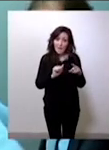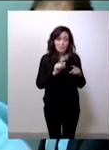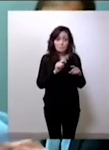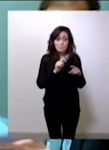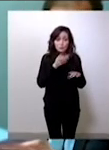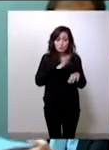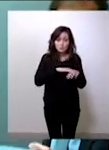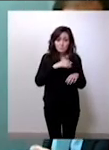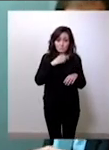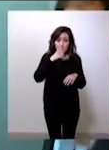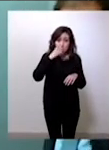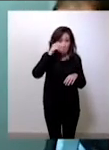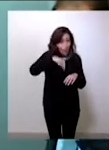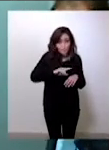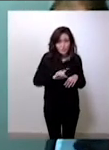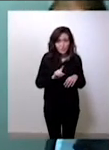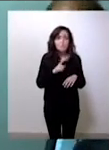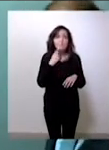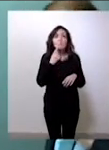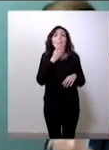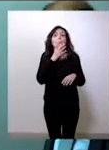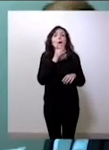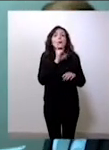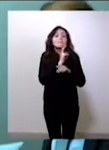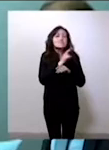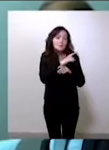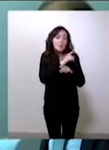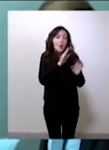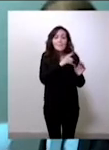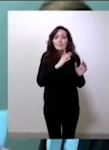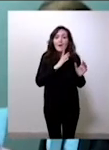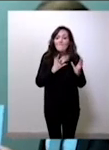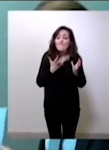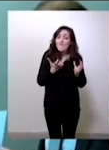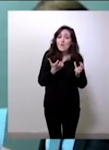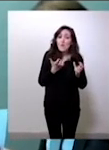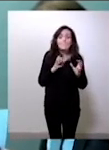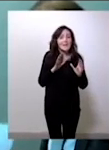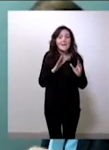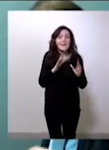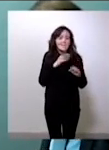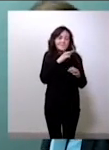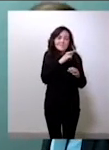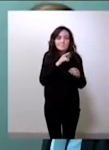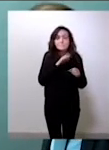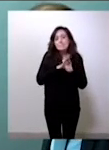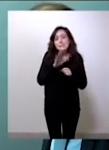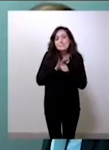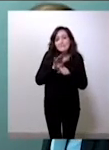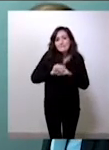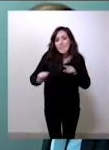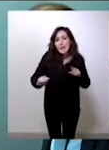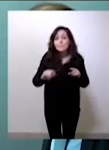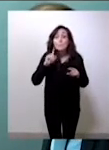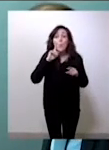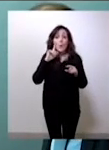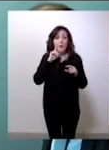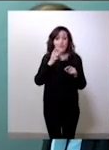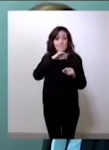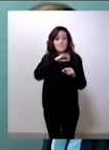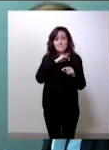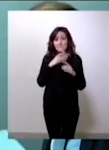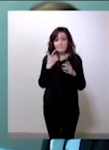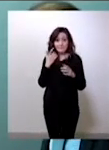peut pas remettre en cause une certaine volonté. Néanmoins, les choses n'ont pas été assez loin. Pourquoi ? Parce qu'il y avait un défaut